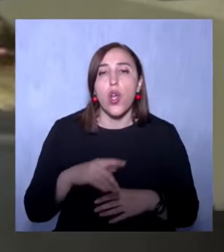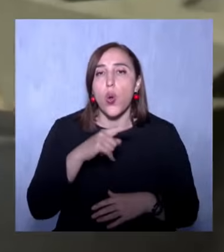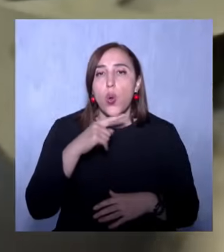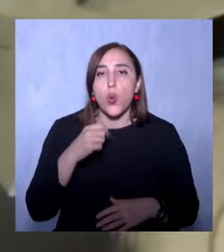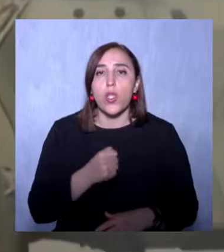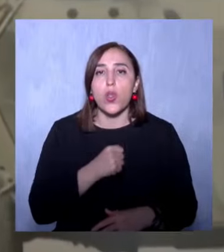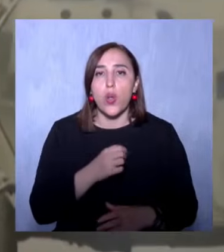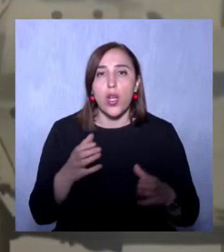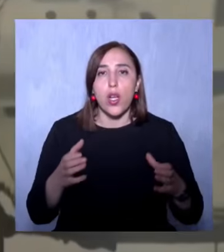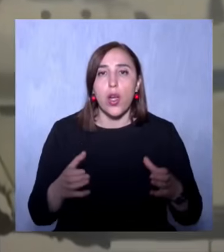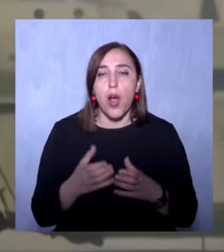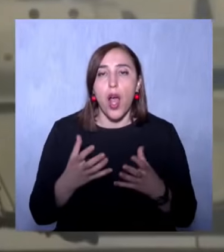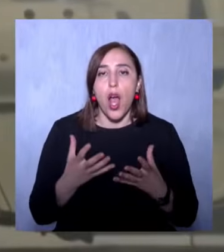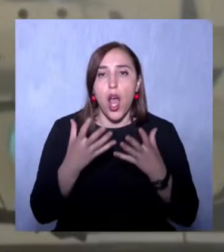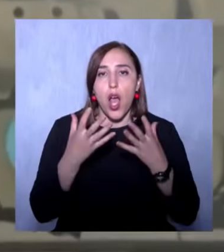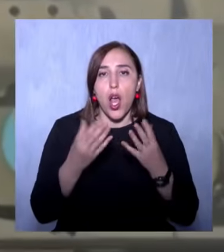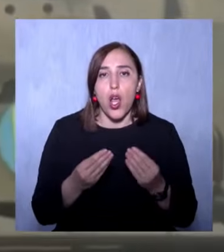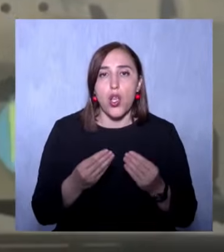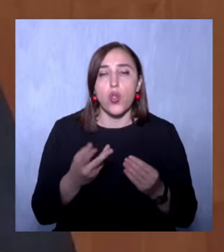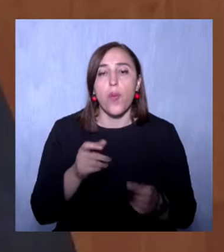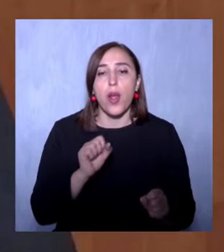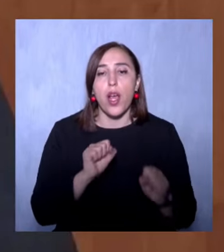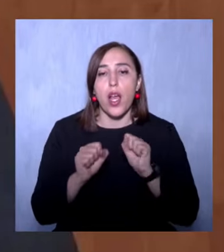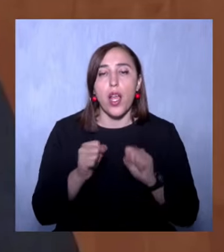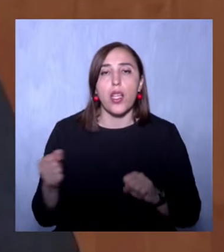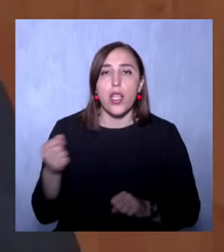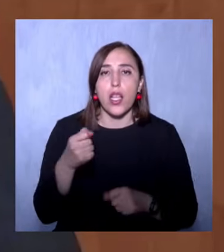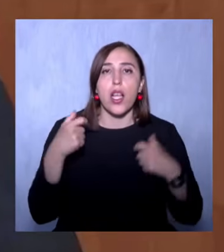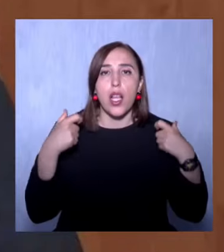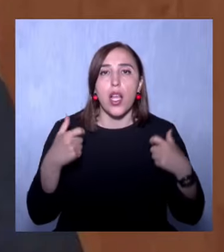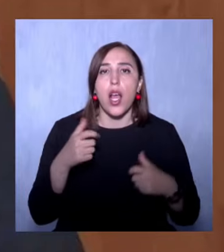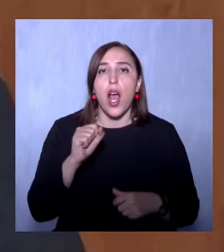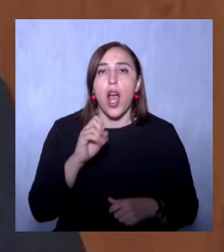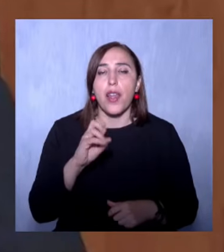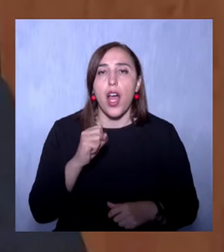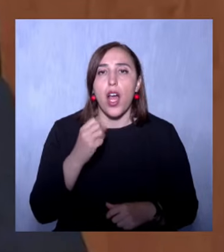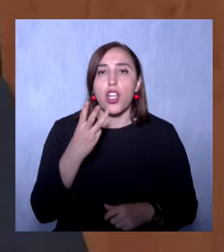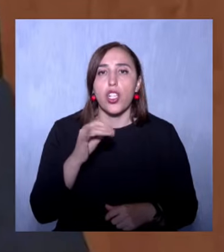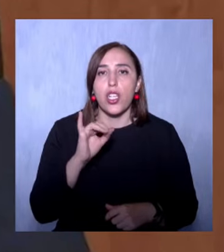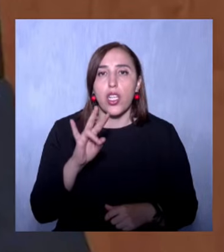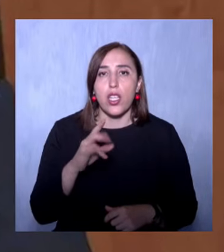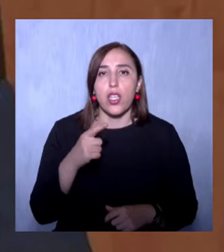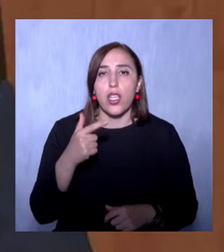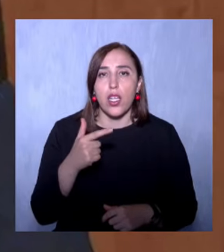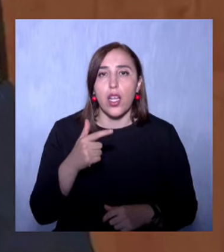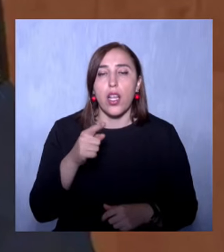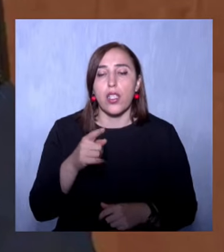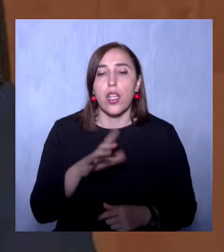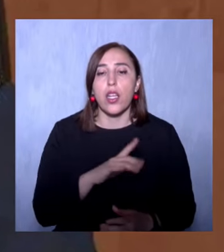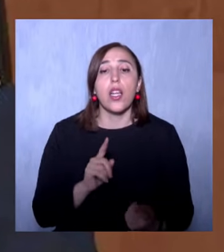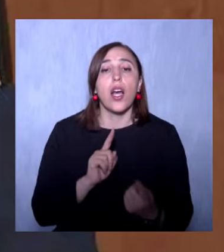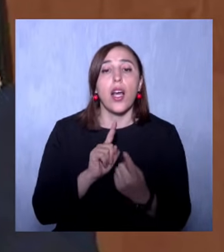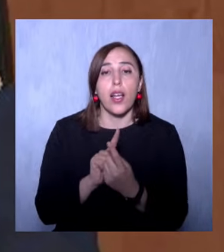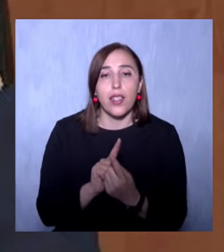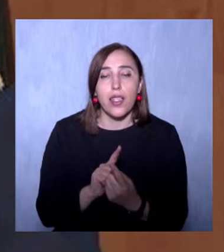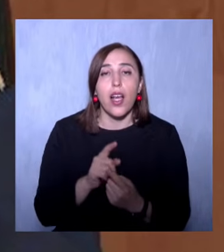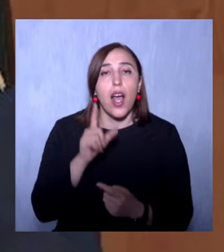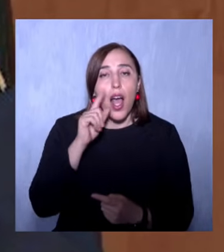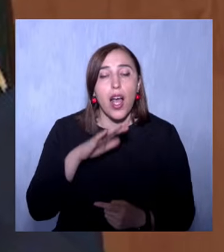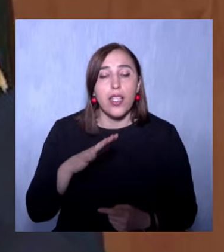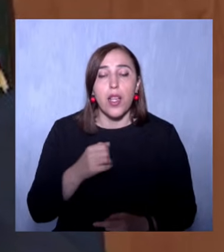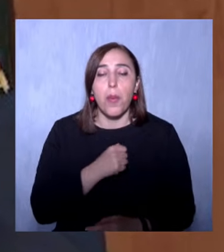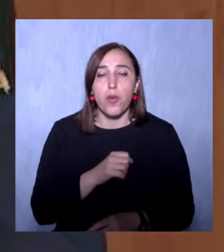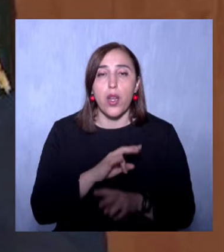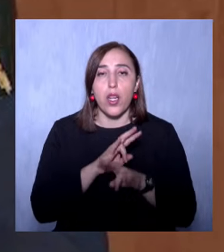ռուսաստանյան զորախումբն այսուհետ ղեկավարելու է գեներալ լեյտենանտ Գենադի Անաշկինը։ Անցած շաբաթավերջին նրան ընդունեց Հայաստանի պաշտպանության